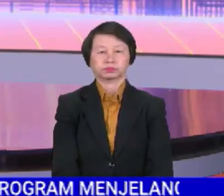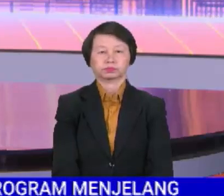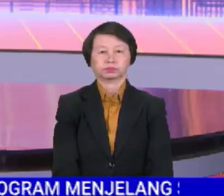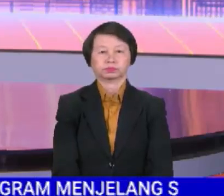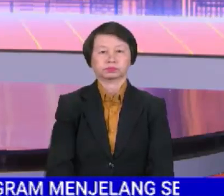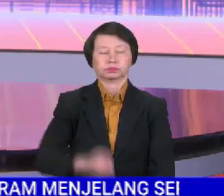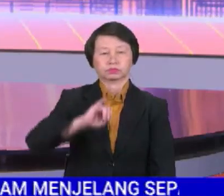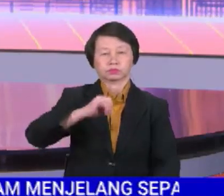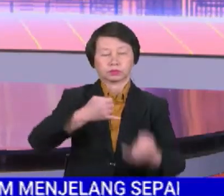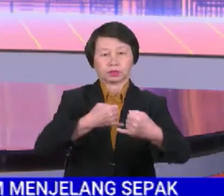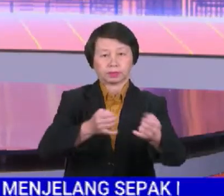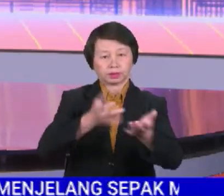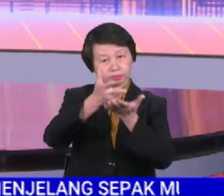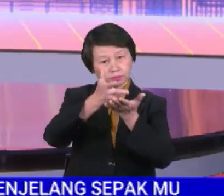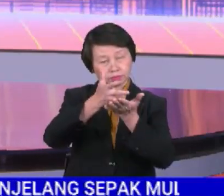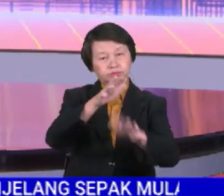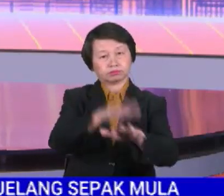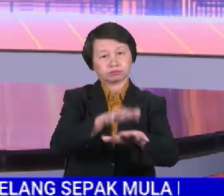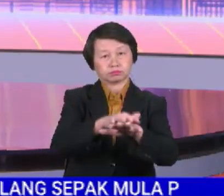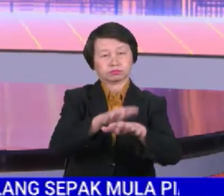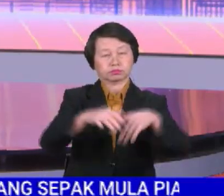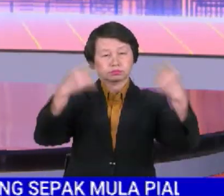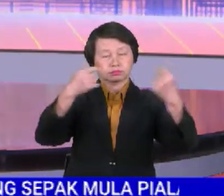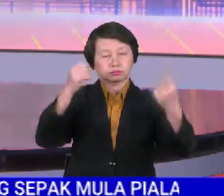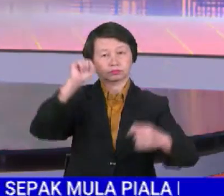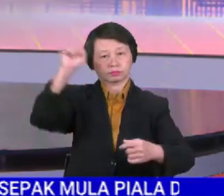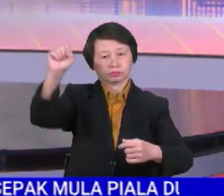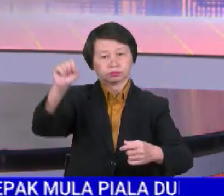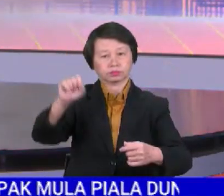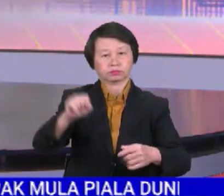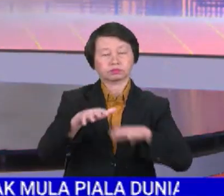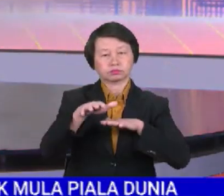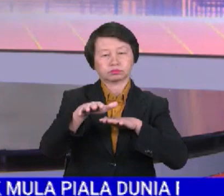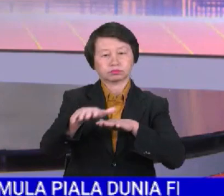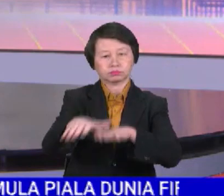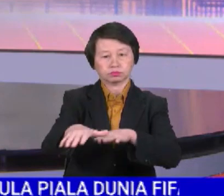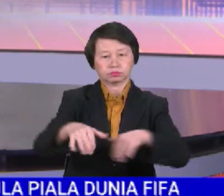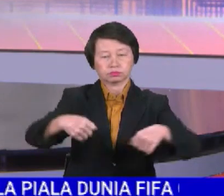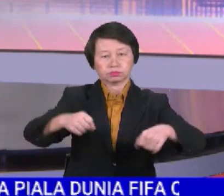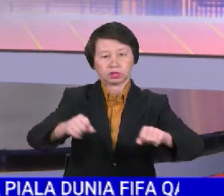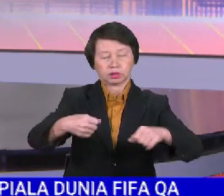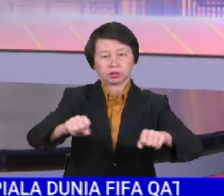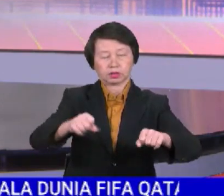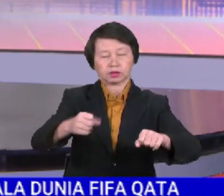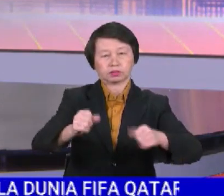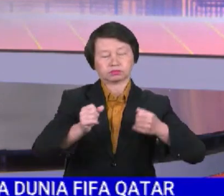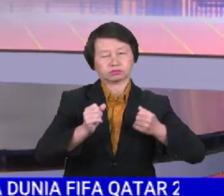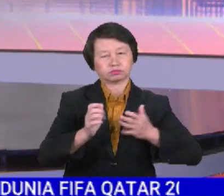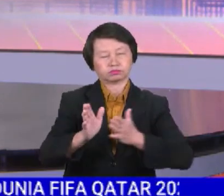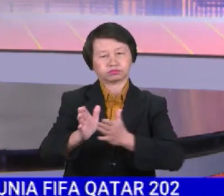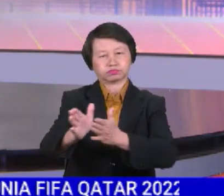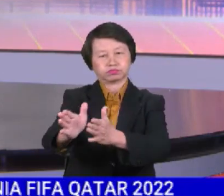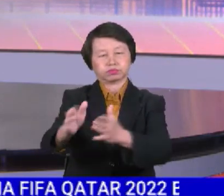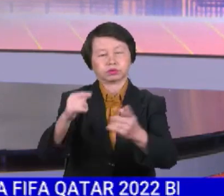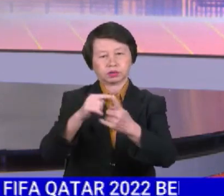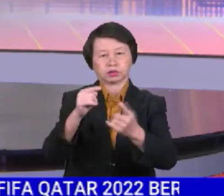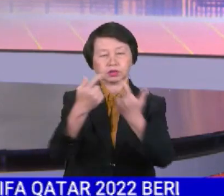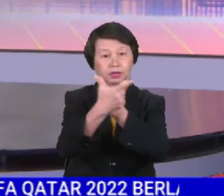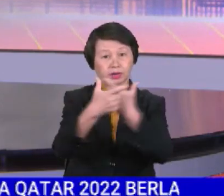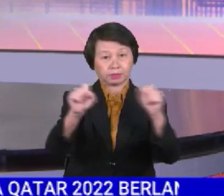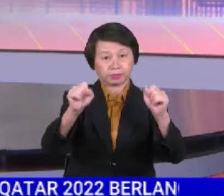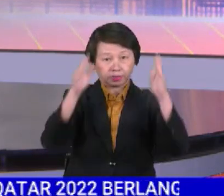Jabatan Penyiaran menyemarakkan sambutan Hari Kebangsaan menerusi program konvoi Kelab RTM Bikers ke Jelai di Lipis,